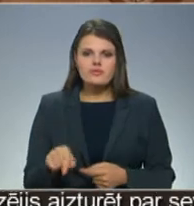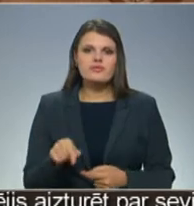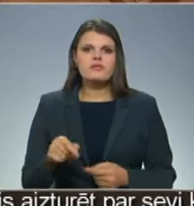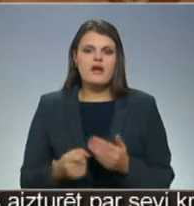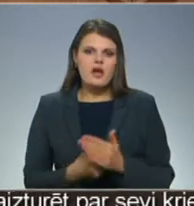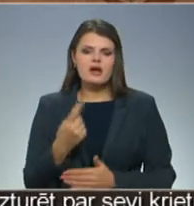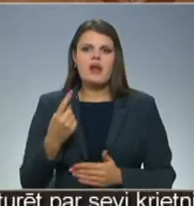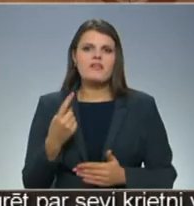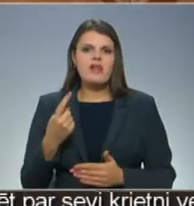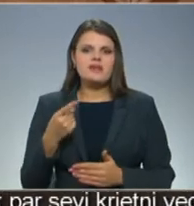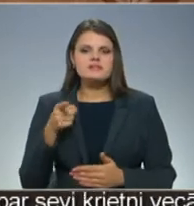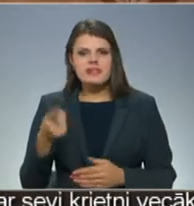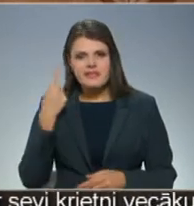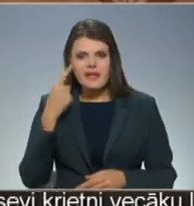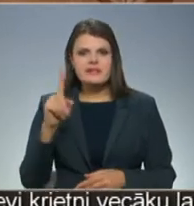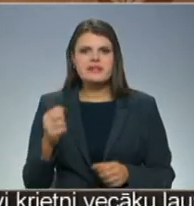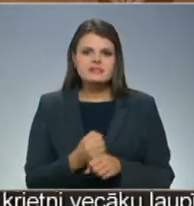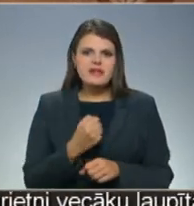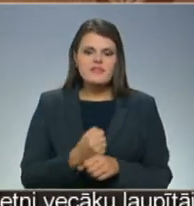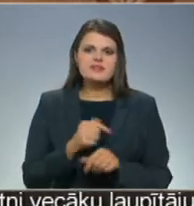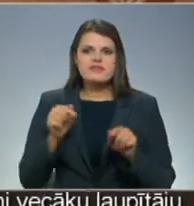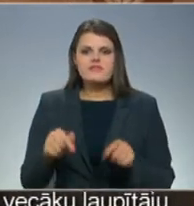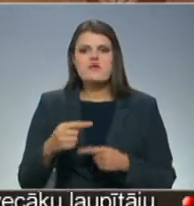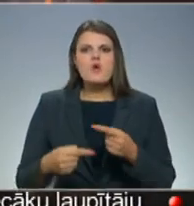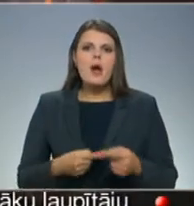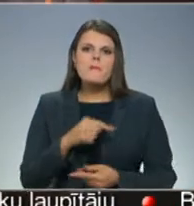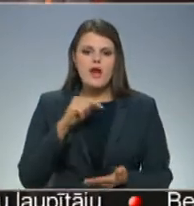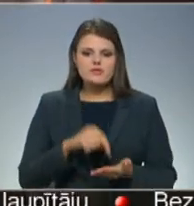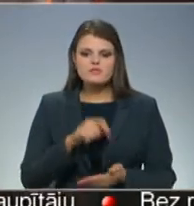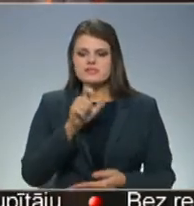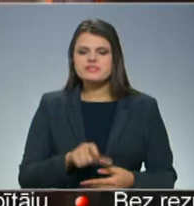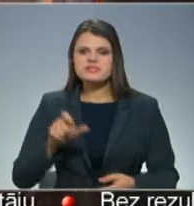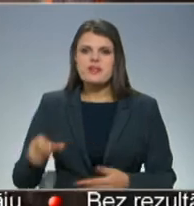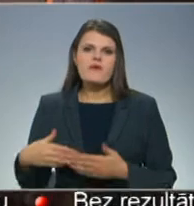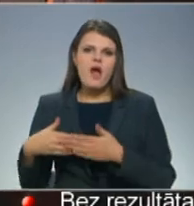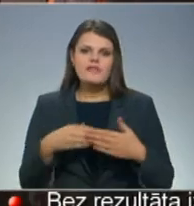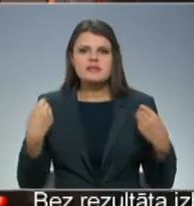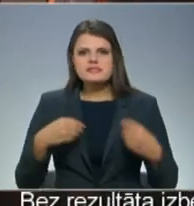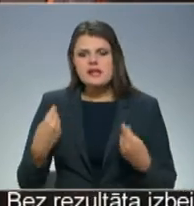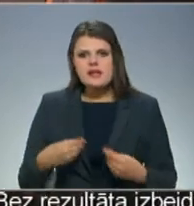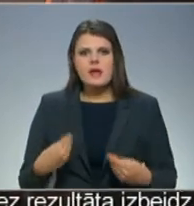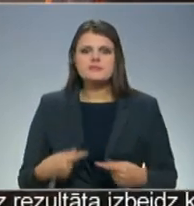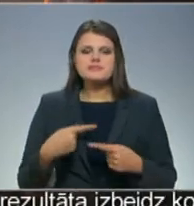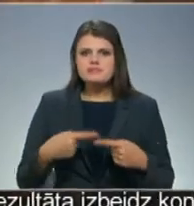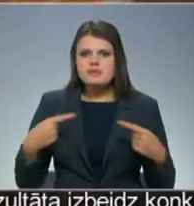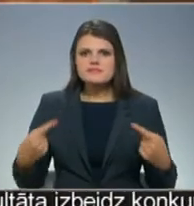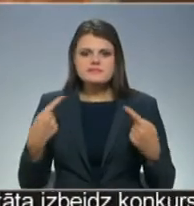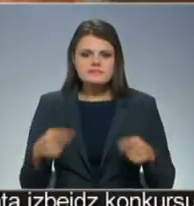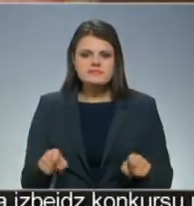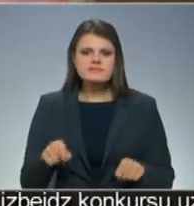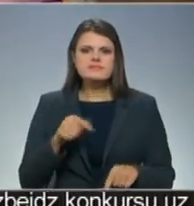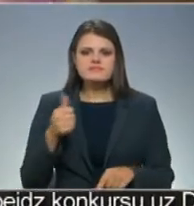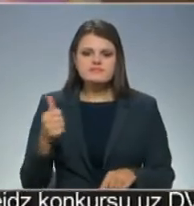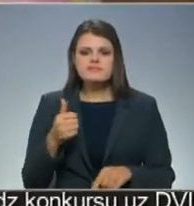rūtas tāda ideja sataisīt tādu apmaiņas punktu. Cilvēki atnes drebītes un mantas citas,